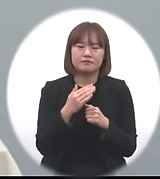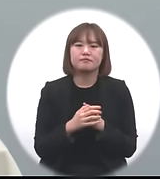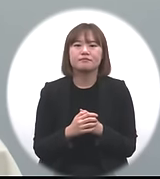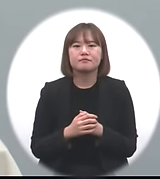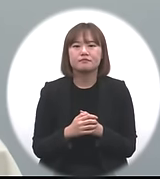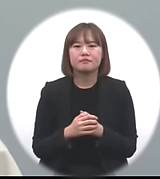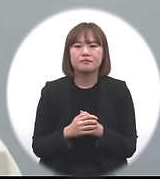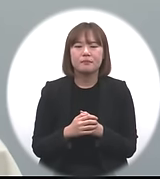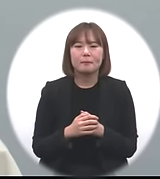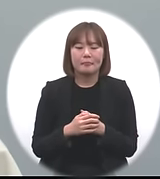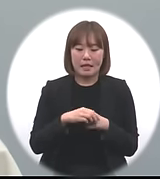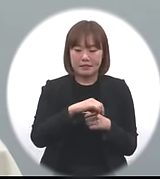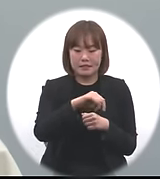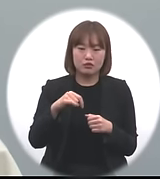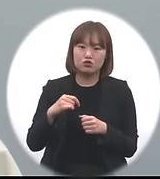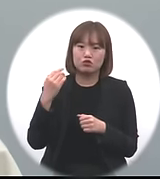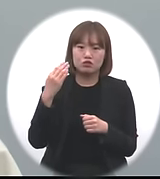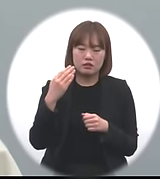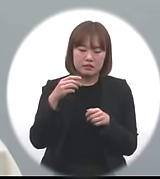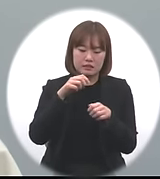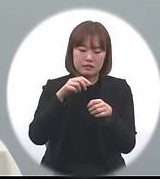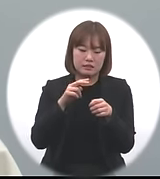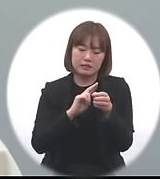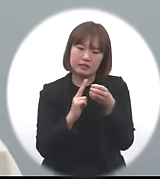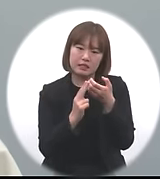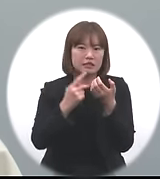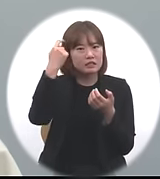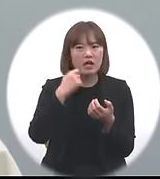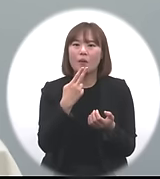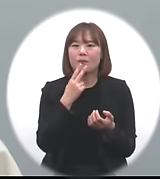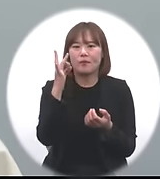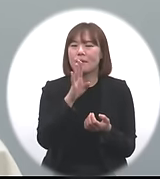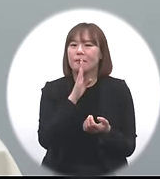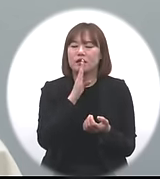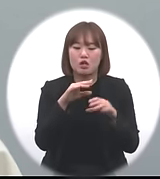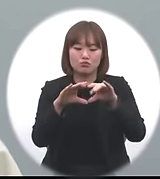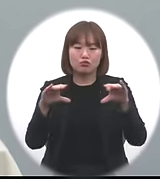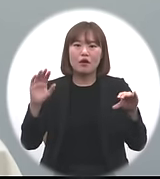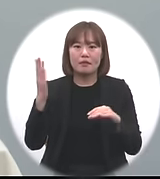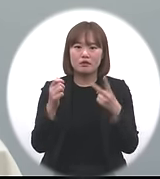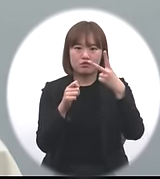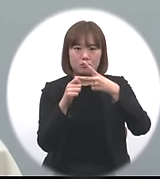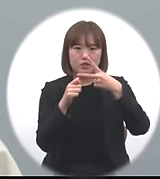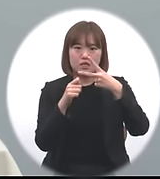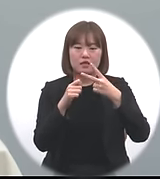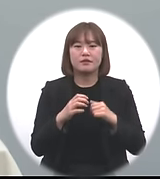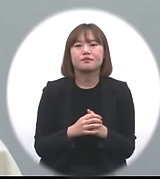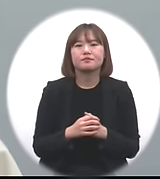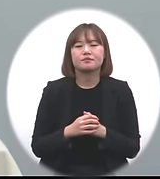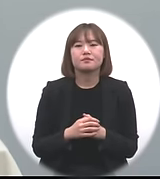잇몸을 깎아대고 있는 겁니다. 세균 닦는데 무슨 느낌이 나겠어요? 그렇지 않습니까? 첫 번째는 지금 부드러워야 된다고 말씀드렸어요. 자,